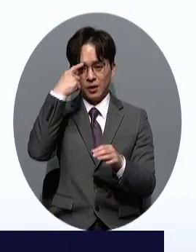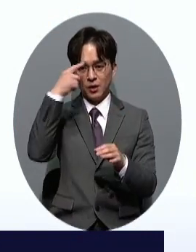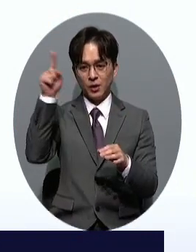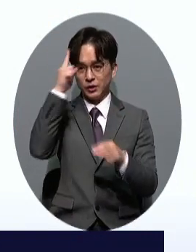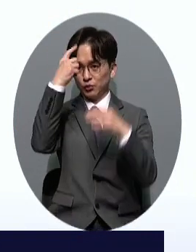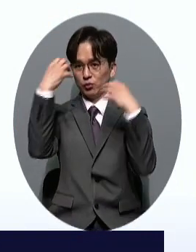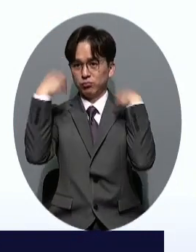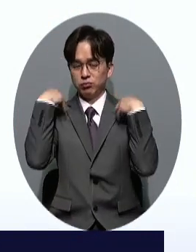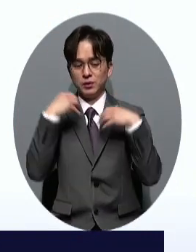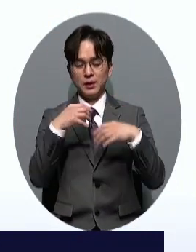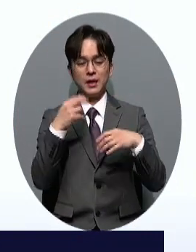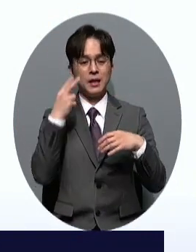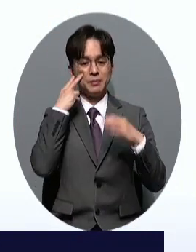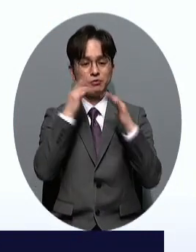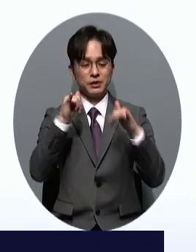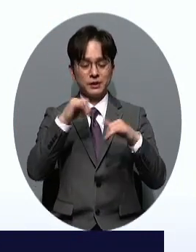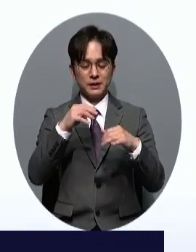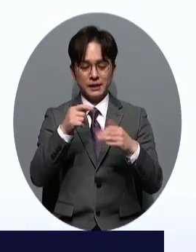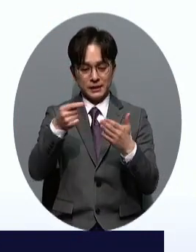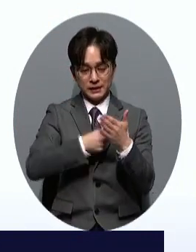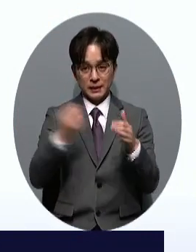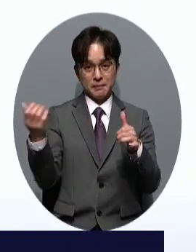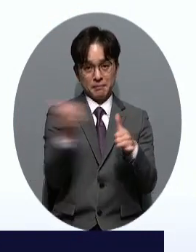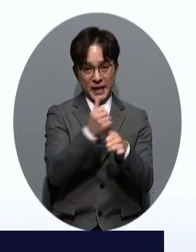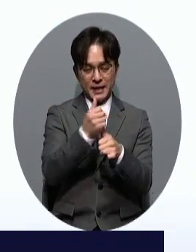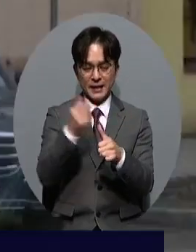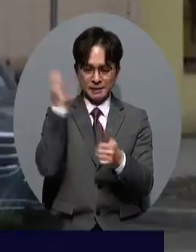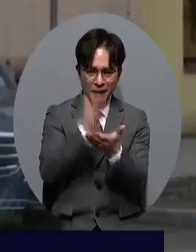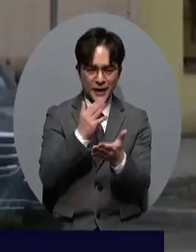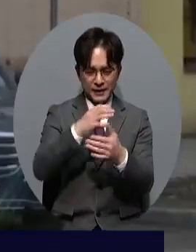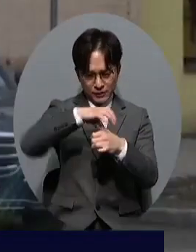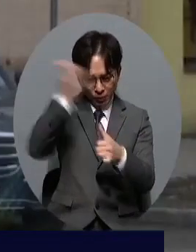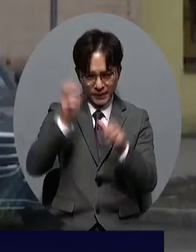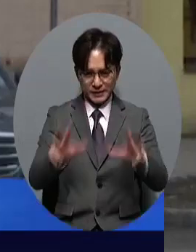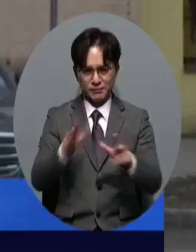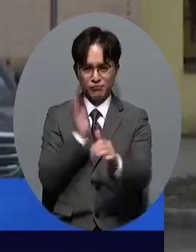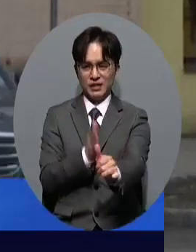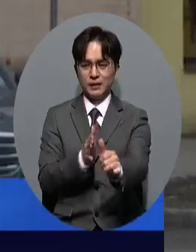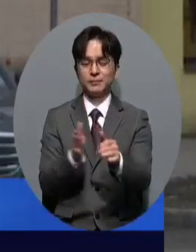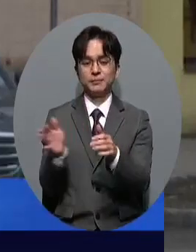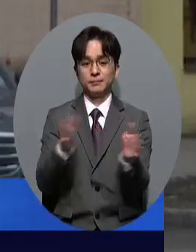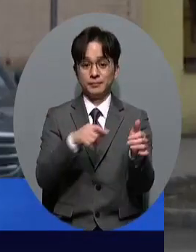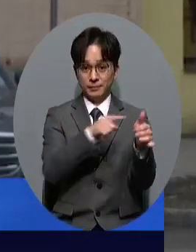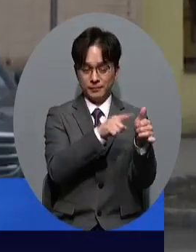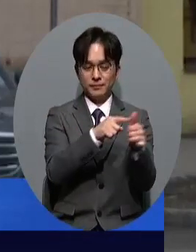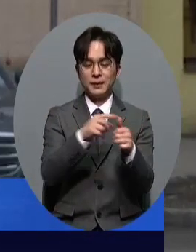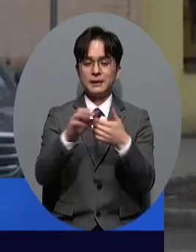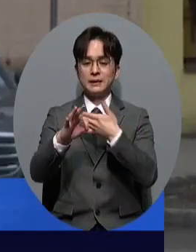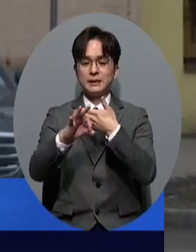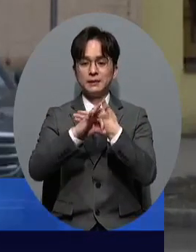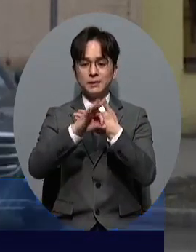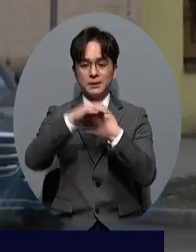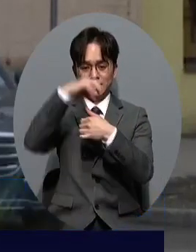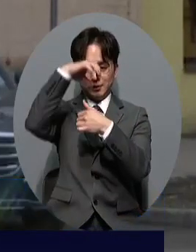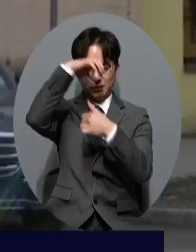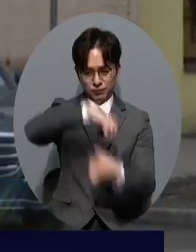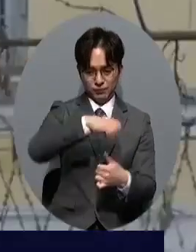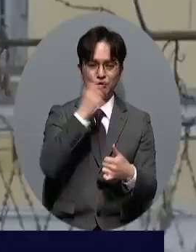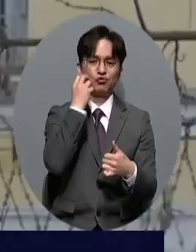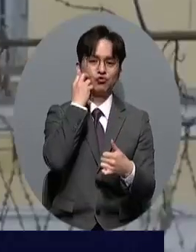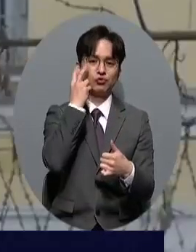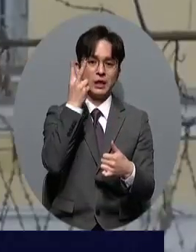부인하며 즉각적인 석방을 촉구한다고 밝혔습니다. 게르시코비치는 두 달 동안 미결 구금 명령을